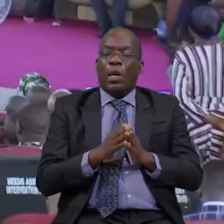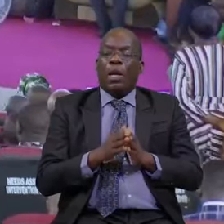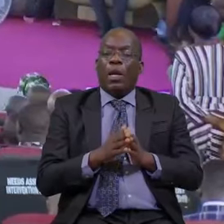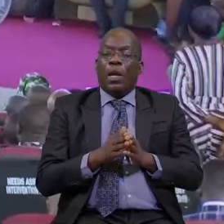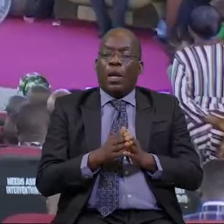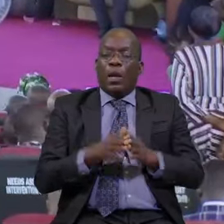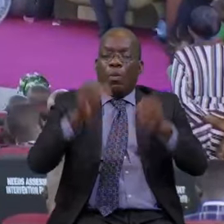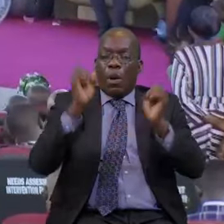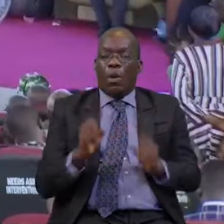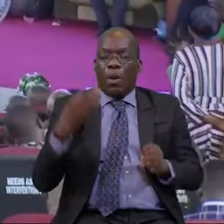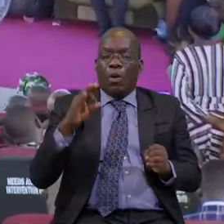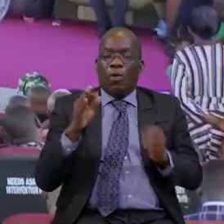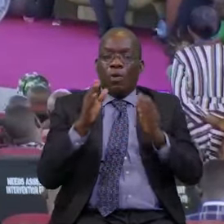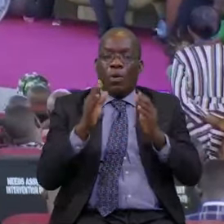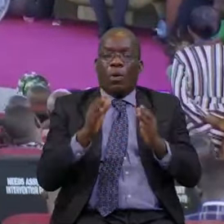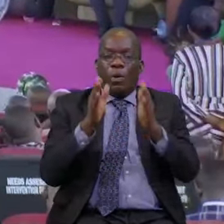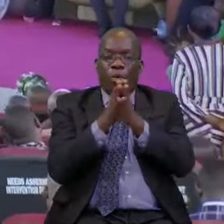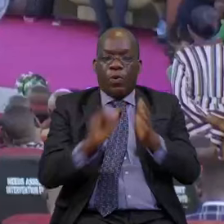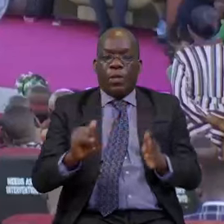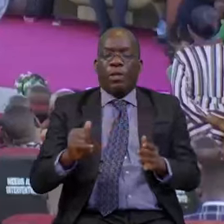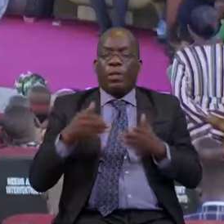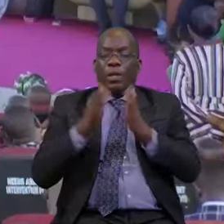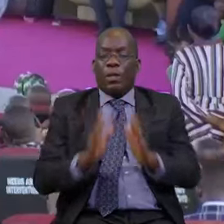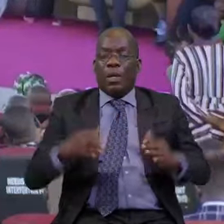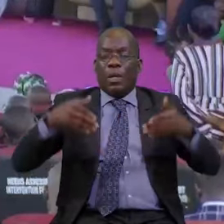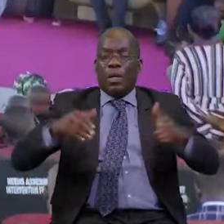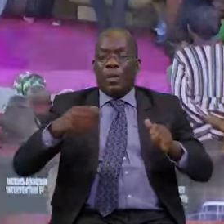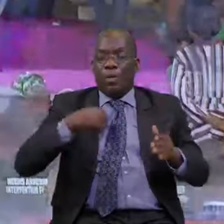le dirigeant qui prie. Laissez-moi vous l'expliquer.